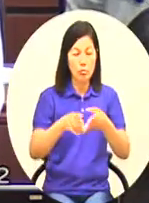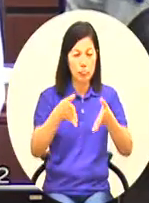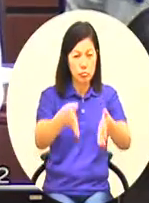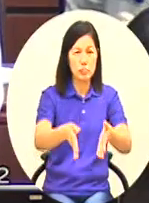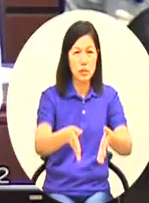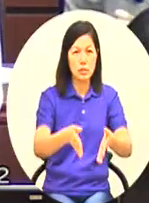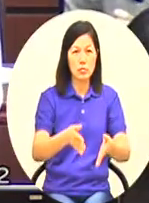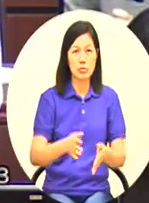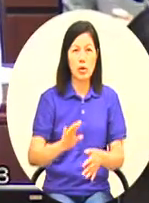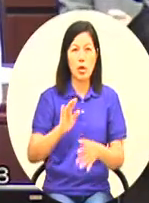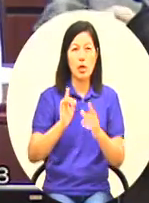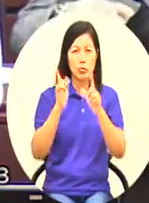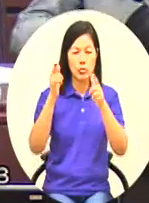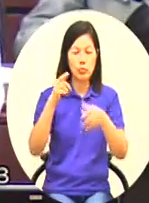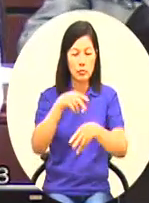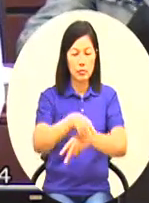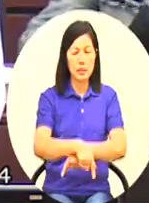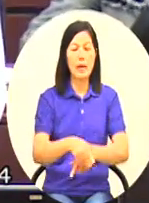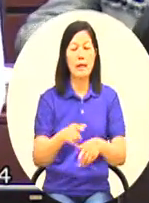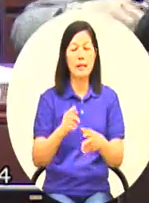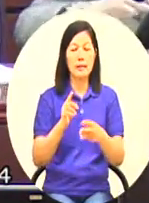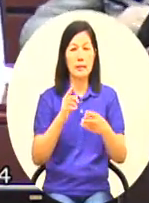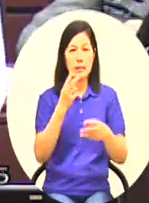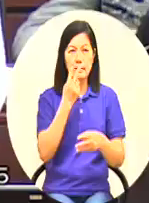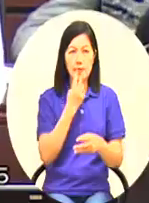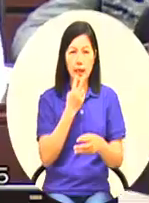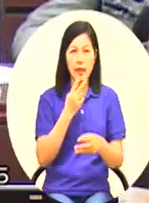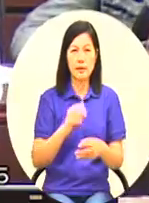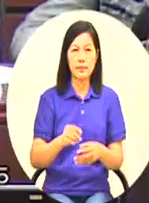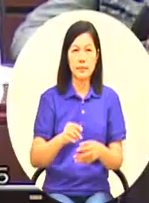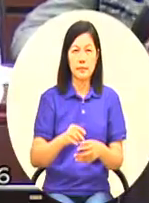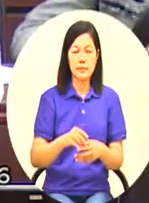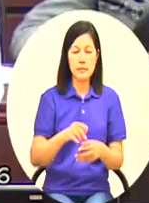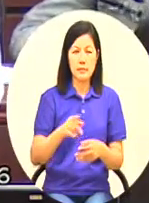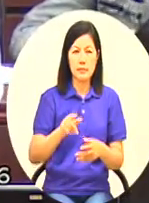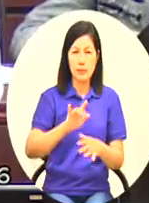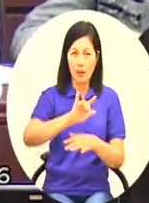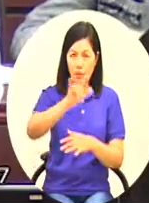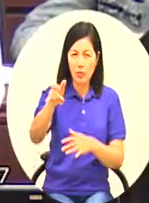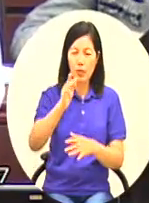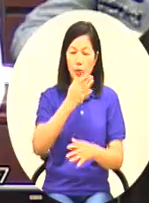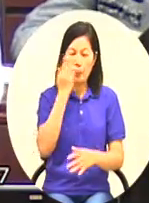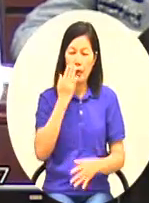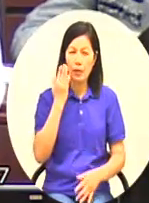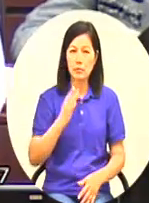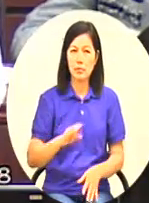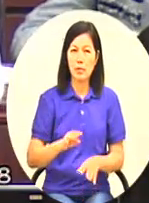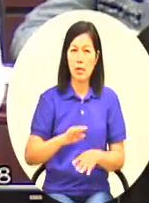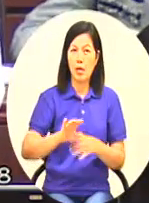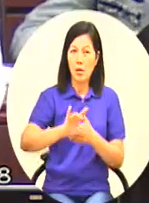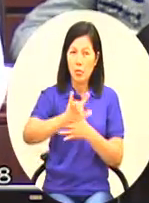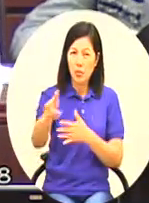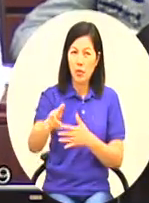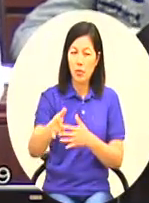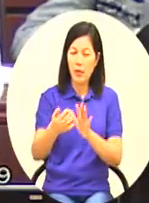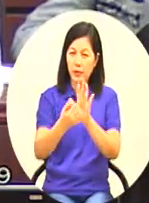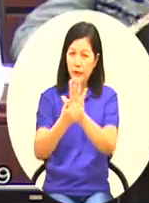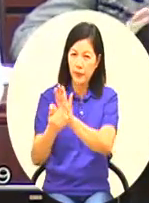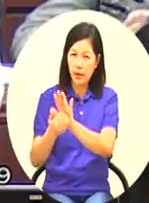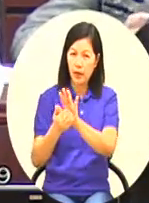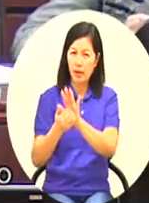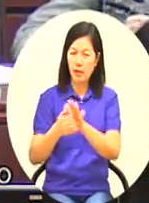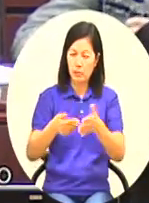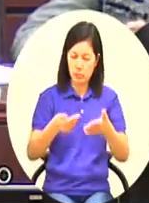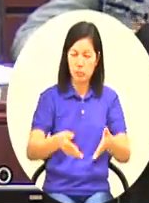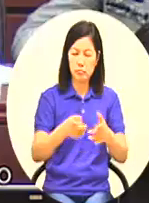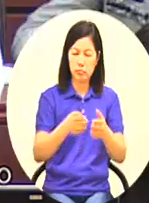游做工课，也是回娘家，吼，啊，所以这部出国咩啊去做一个防范，这个是防蚊的措施，这是重点，吼，